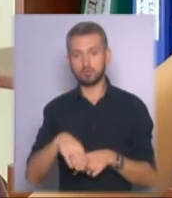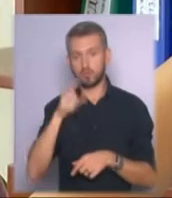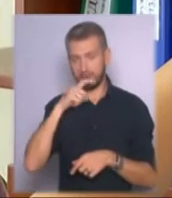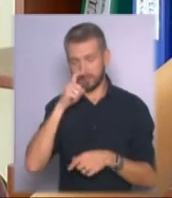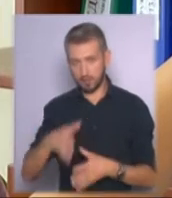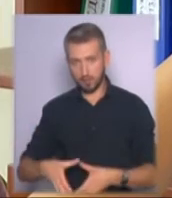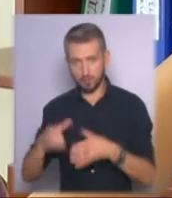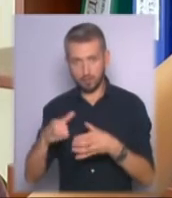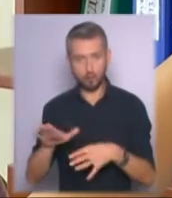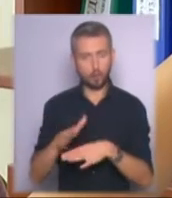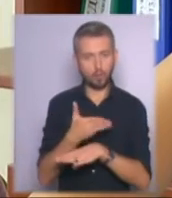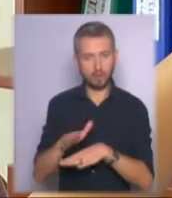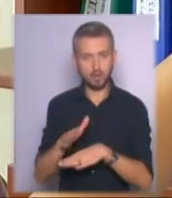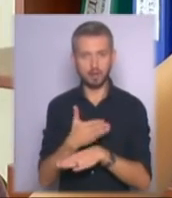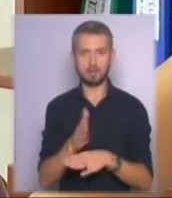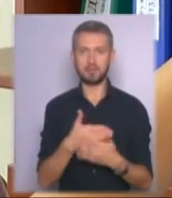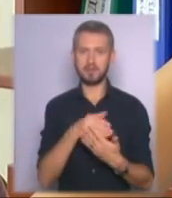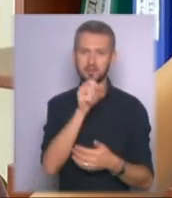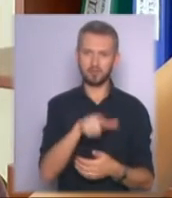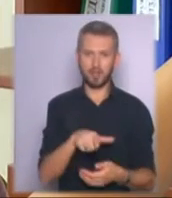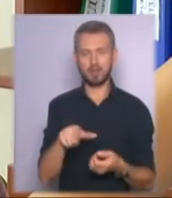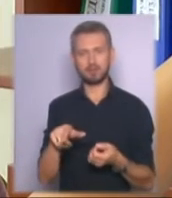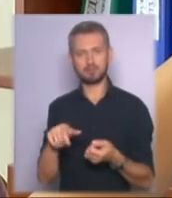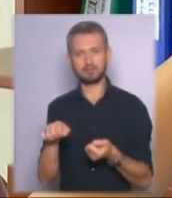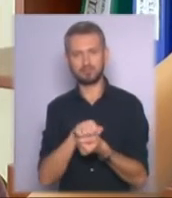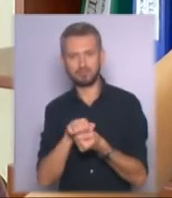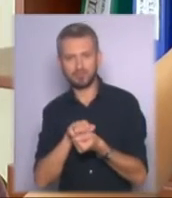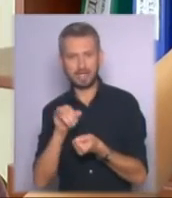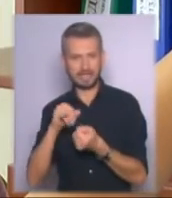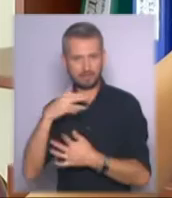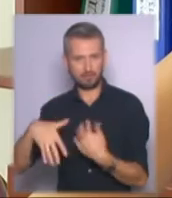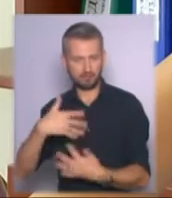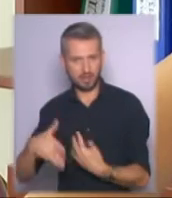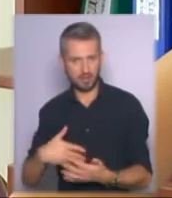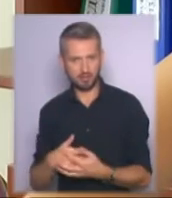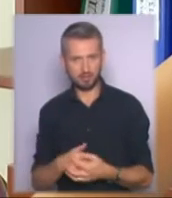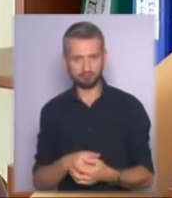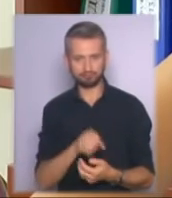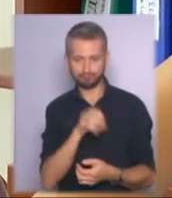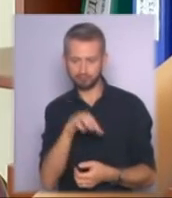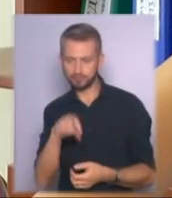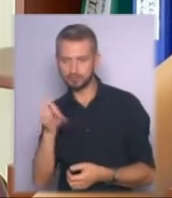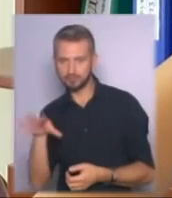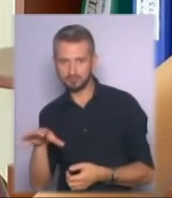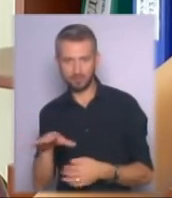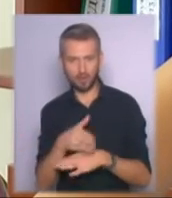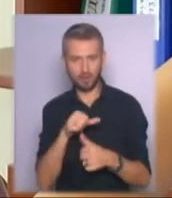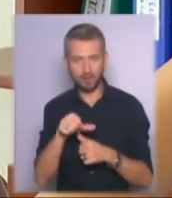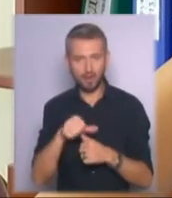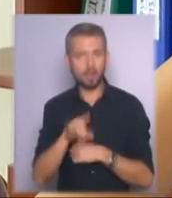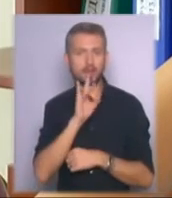сміття розділені, тара, папір і змішане. Також не буде